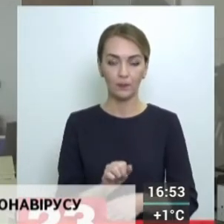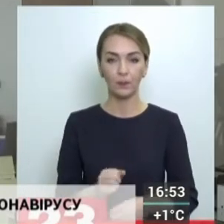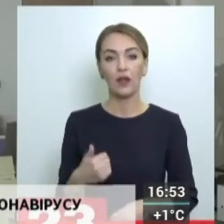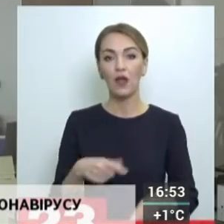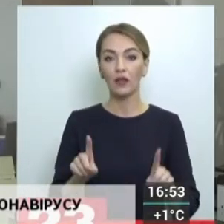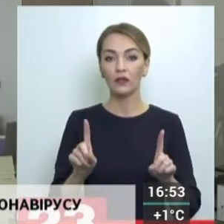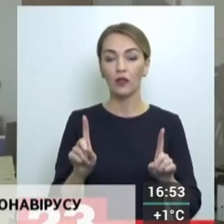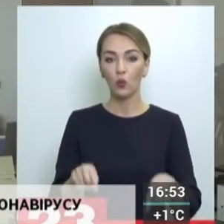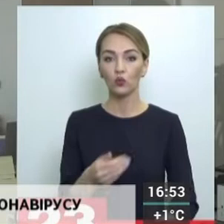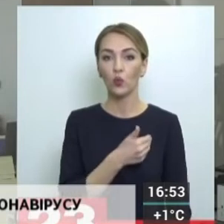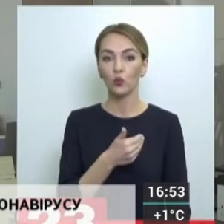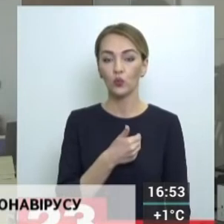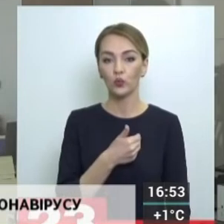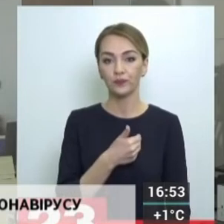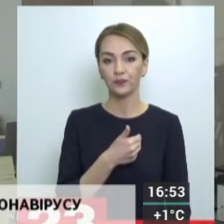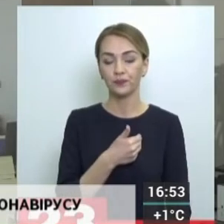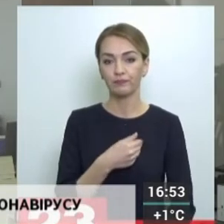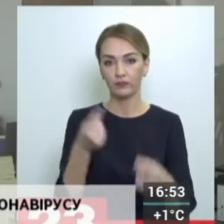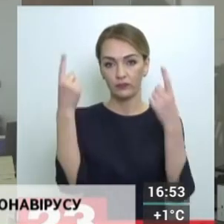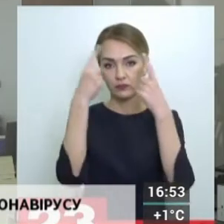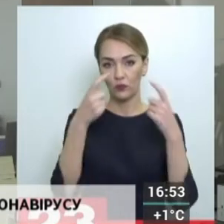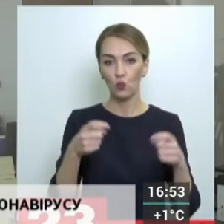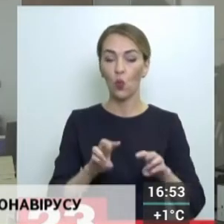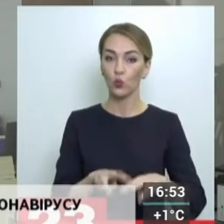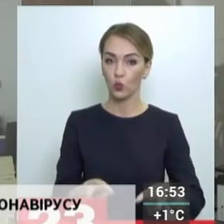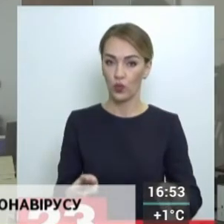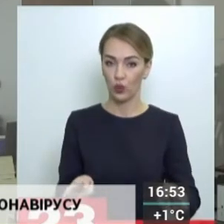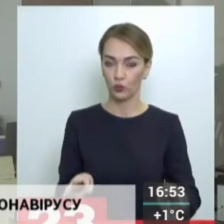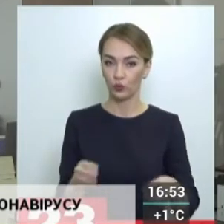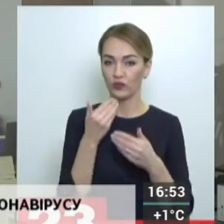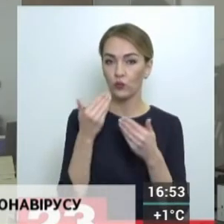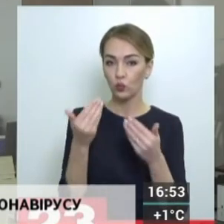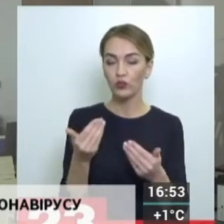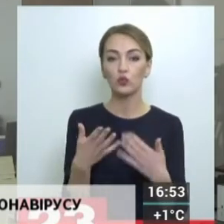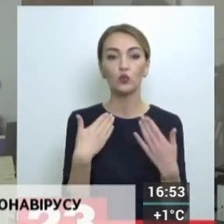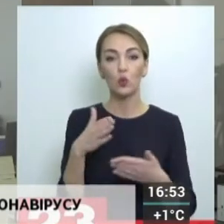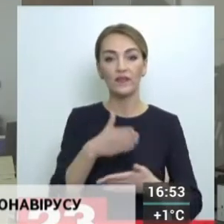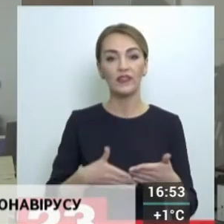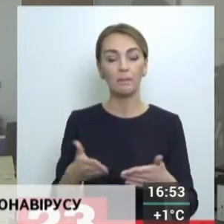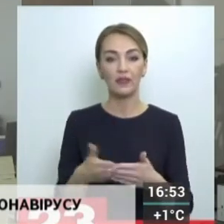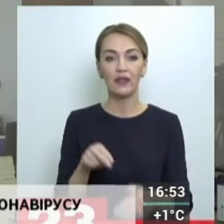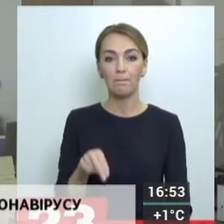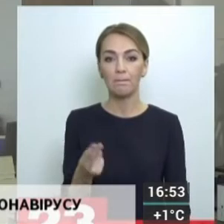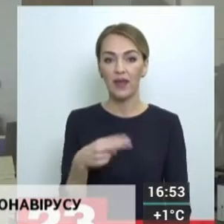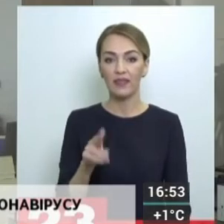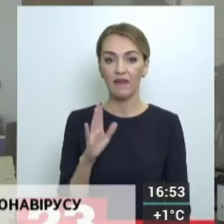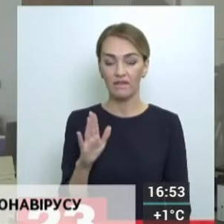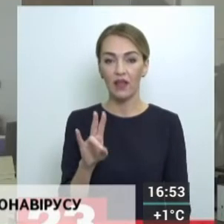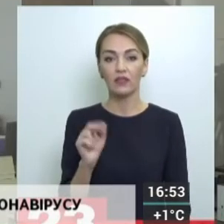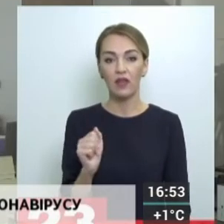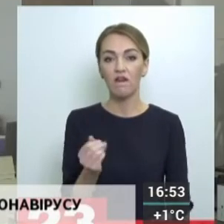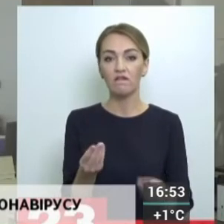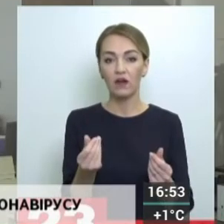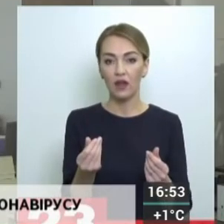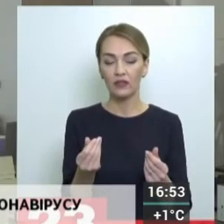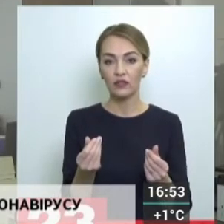зупинилось. Я також хочу звернутися до уряду щодо відміни ПДВ на вартість